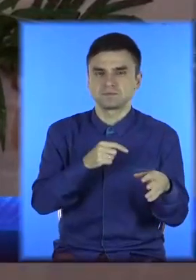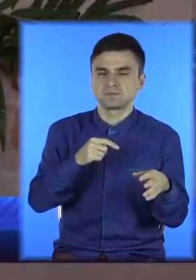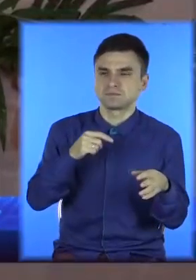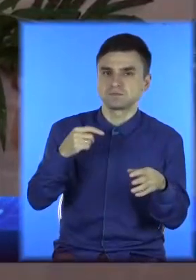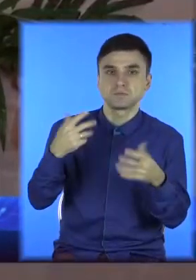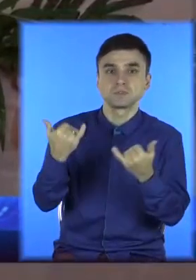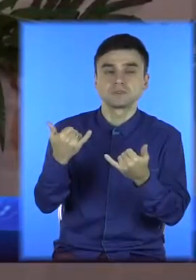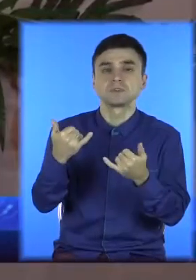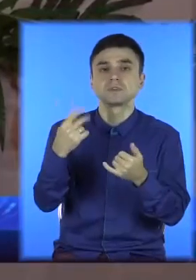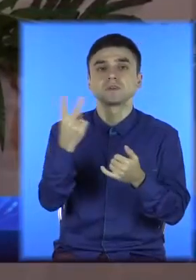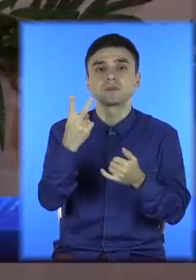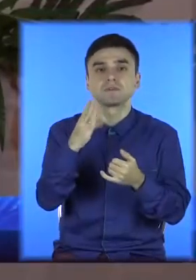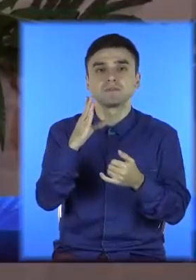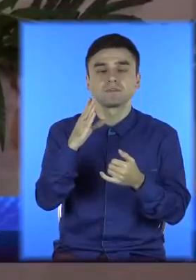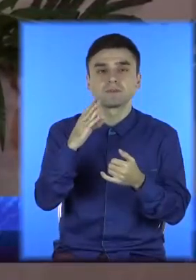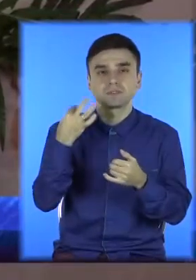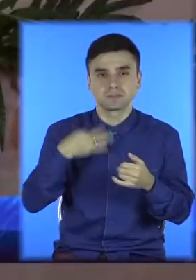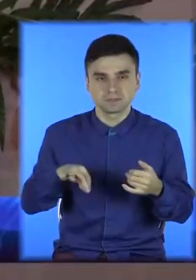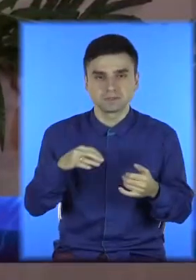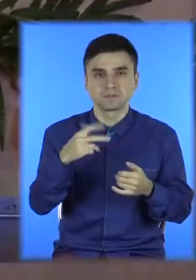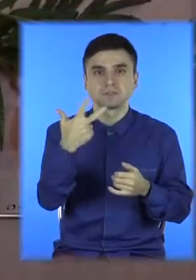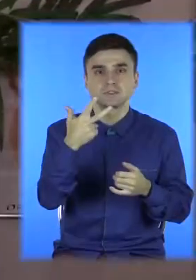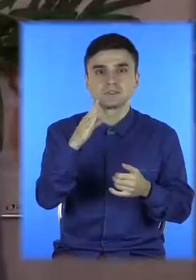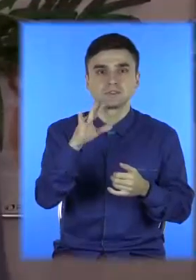жена завжди вперед на лихом коні.